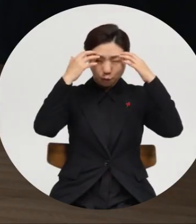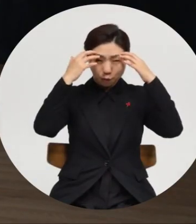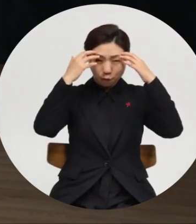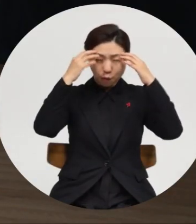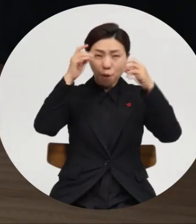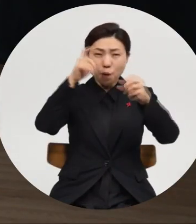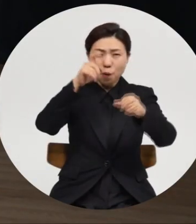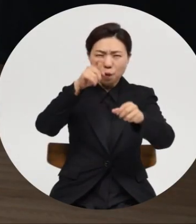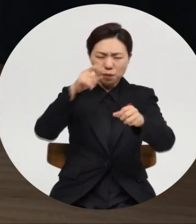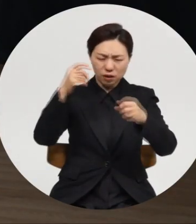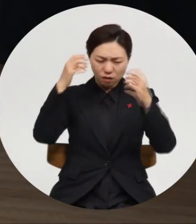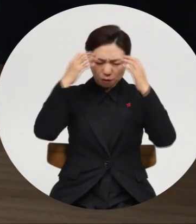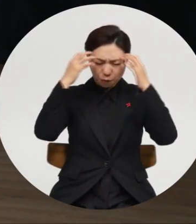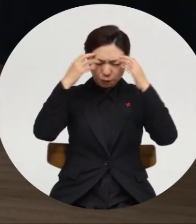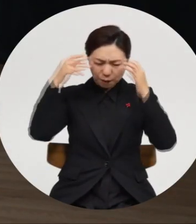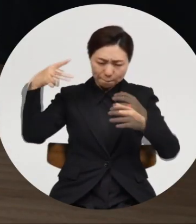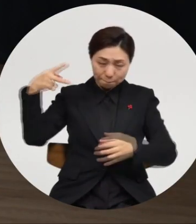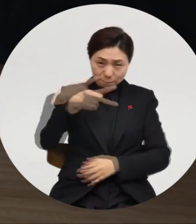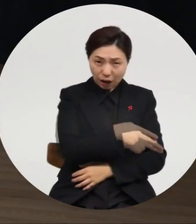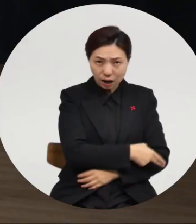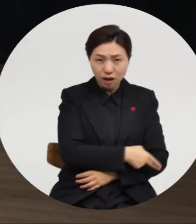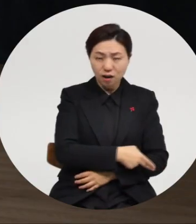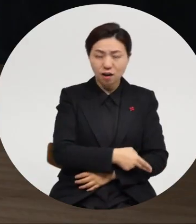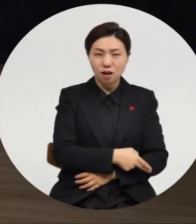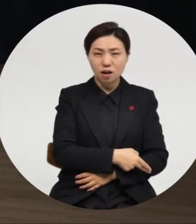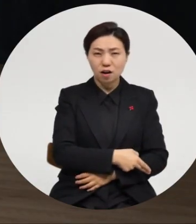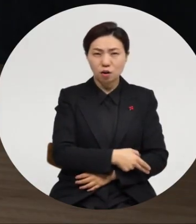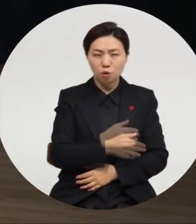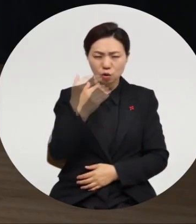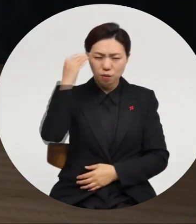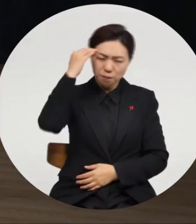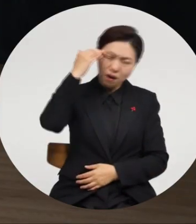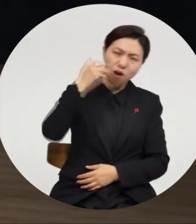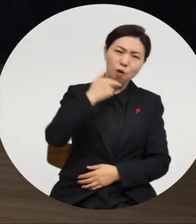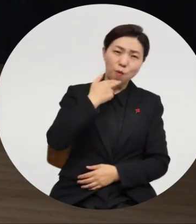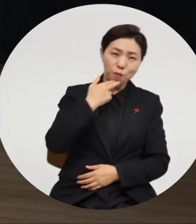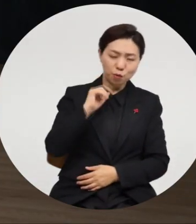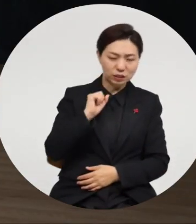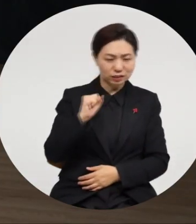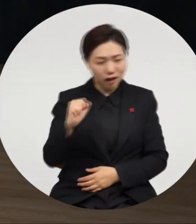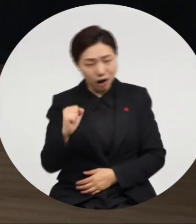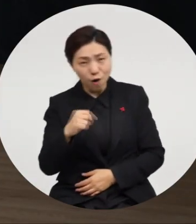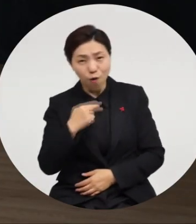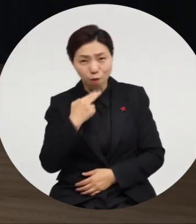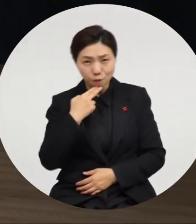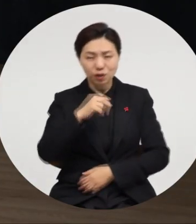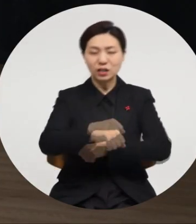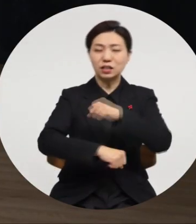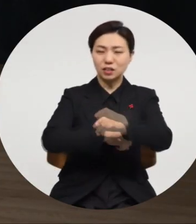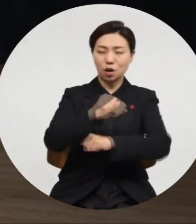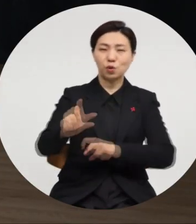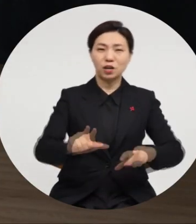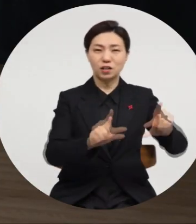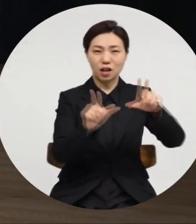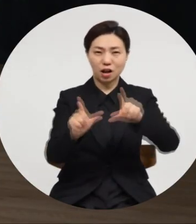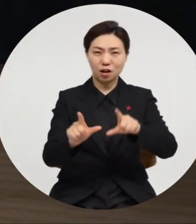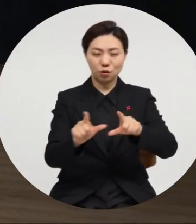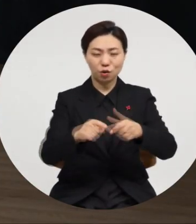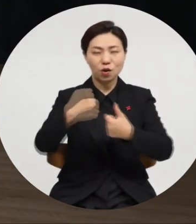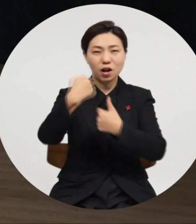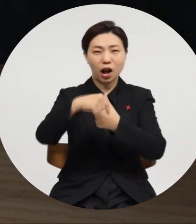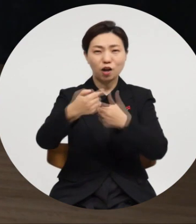괴로움에서 목적이라는 괴로움에서 벗어나 걸리지 않고 자유하게 살 수 있도록 오늘도 깨우쳐